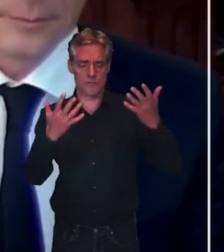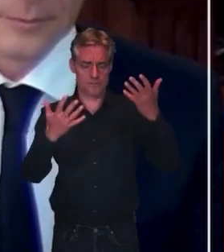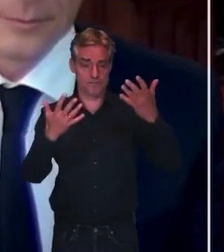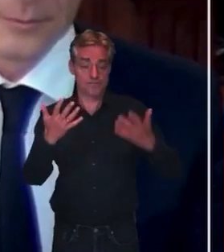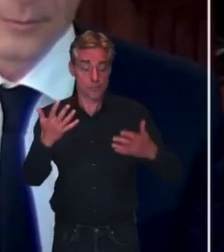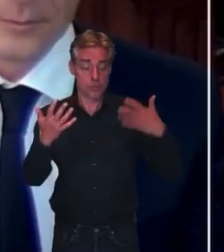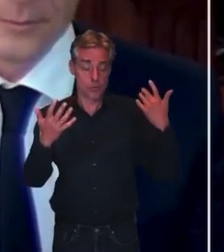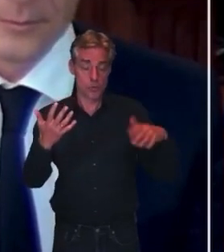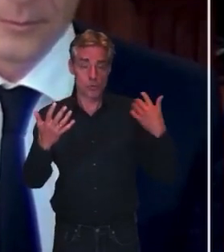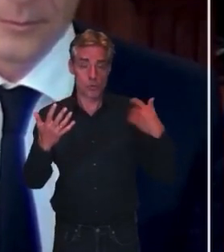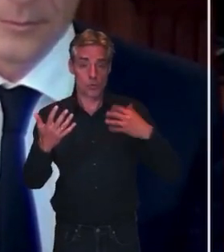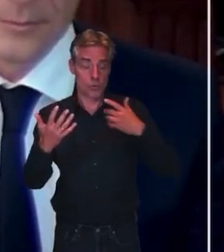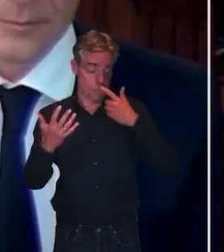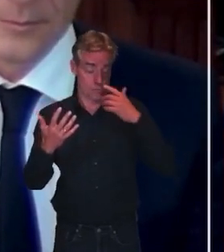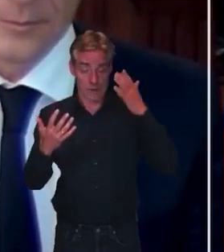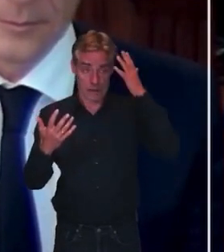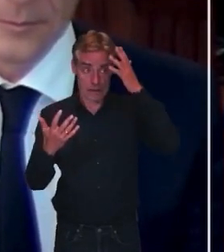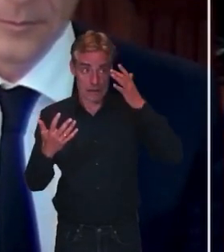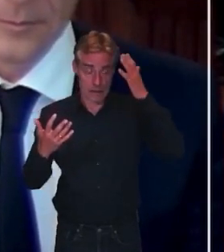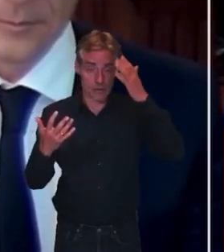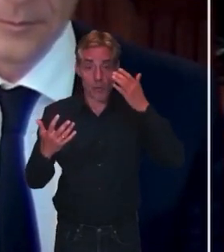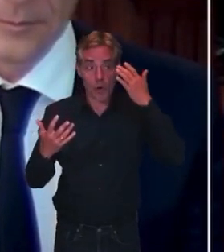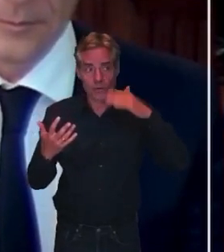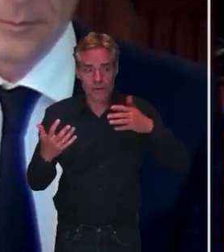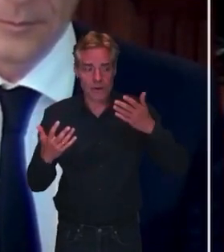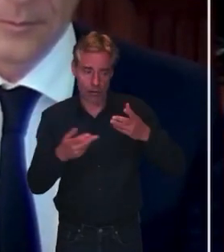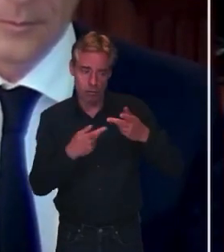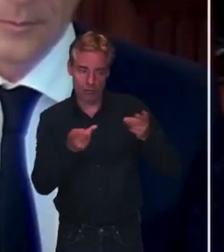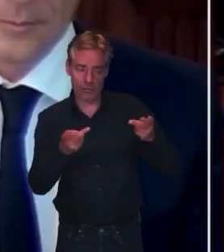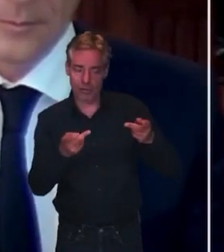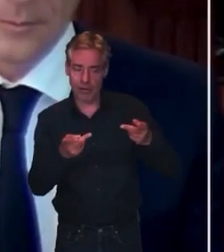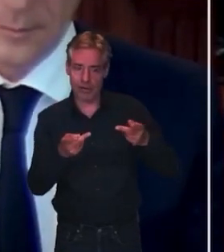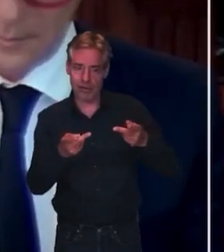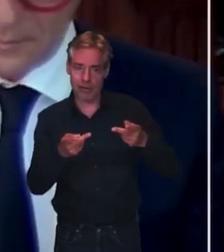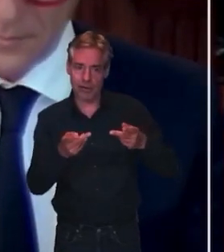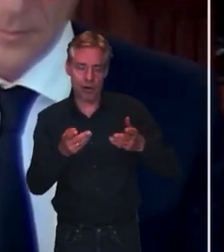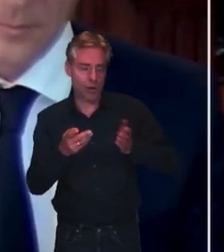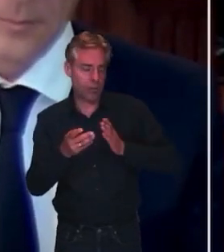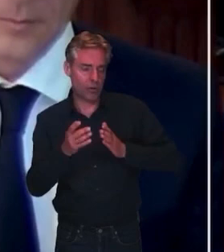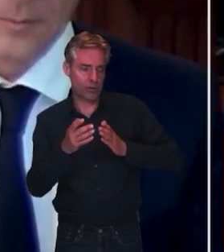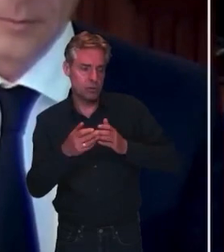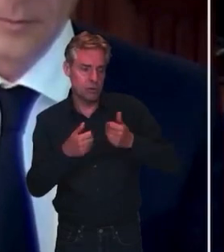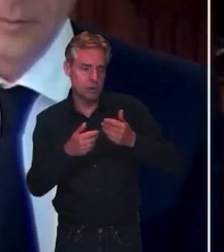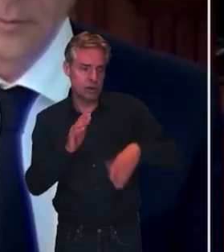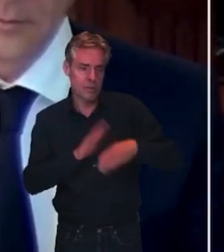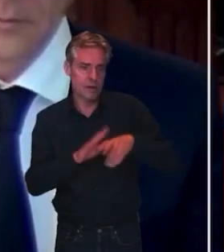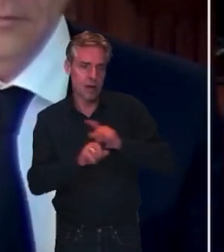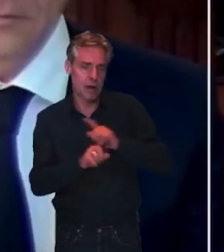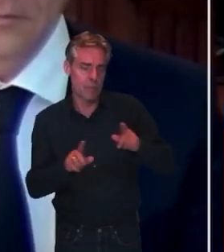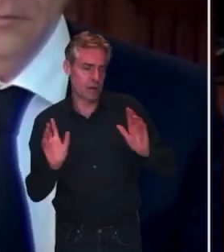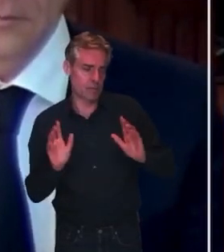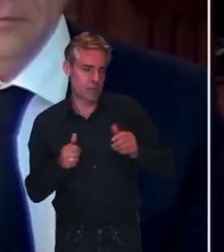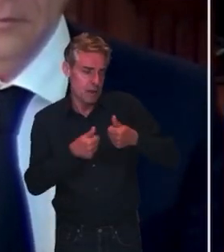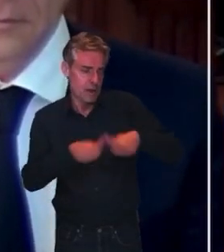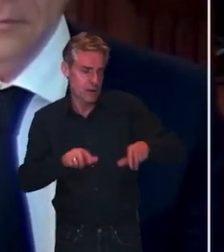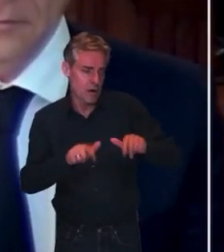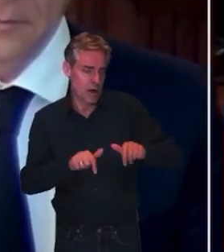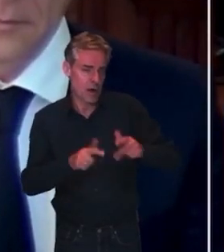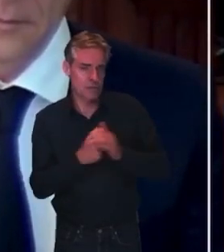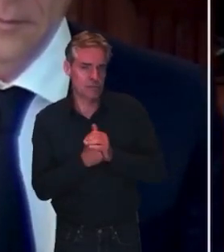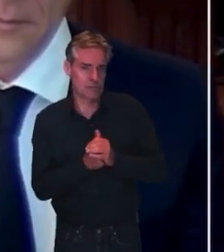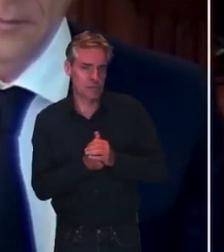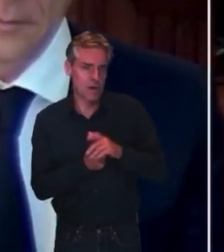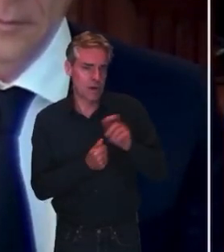sont d'autant plus inquiétants qu'on sait bien que ce public ne partira pas de Bordeaux, qu'on sait bien que ce public sera